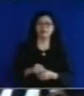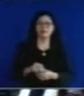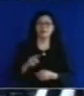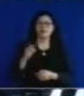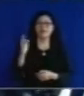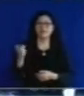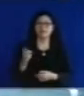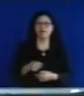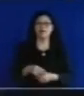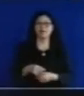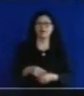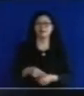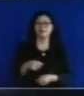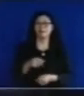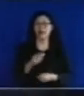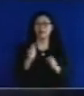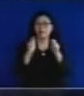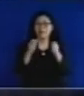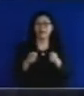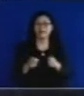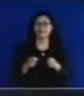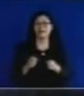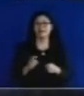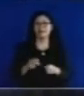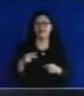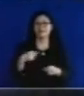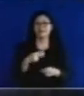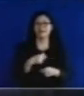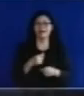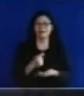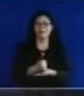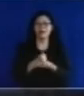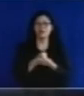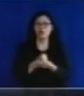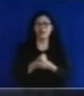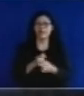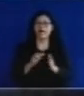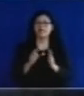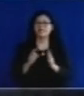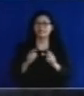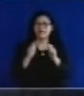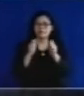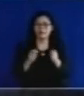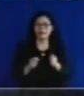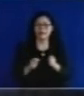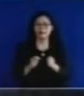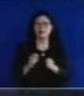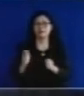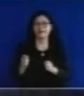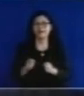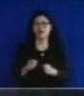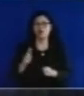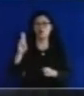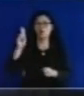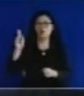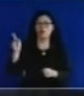Ini skala kita prioritas adalah petani. Dinas-dinas yang akan kami bantu adalah Dinas Pertanian, Diperindak, UMKM, dimapun lagi